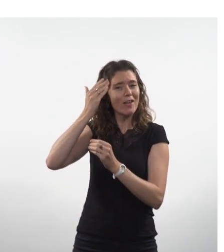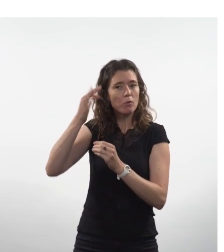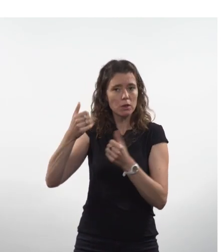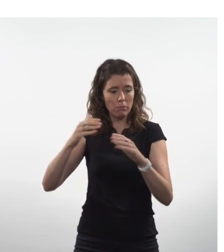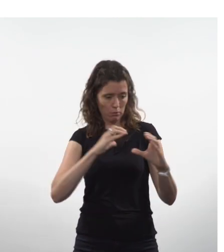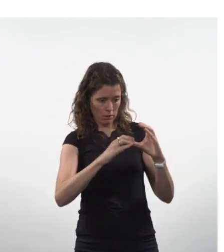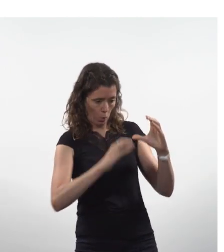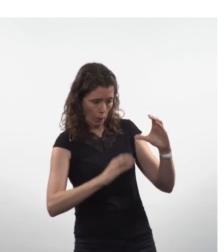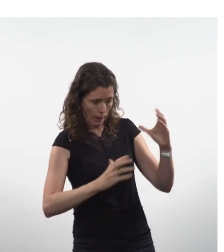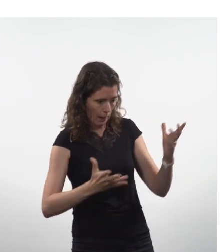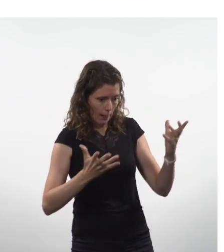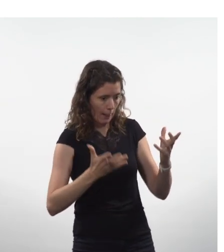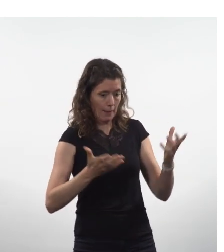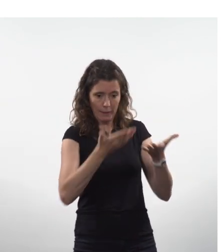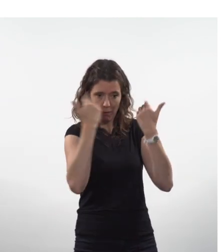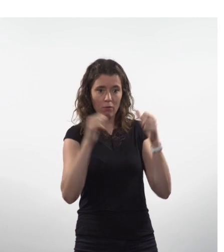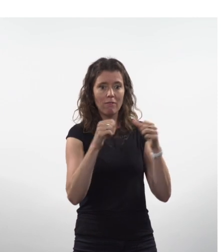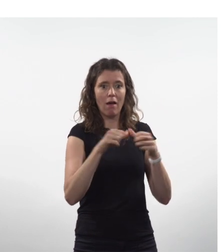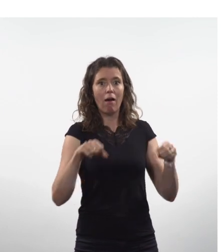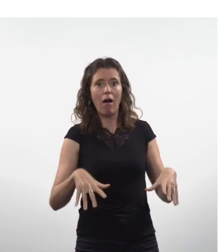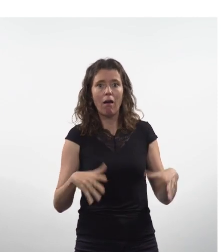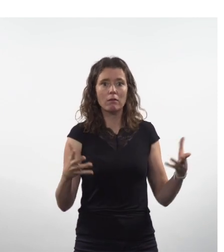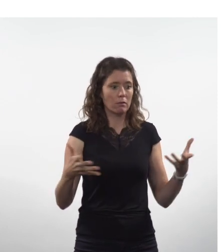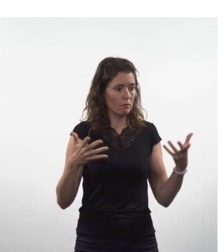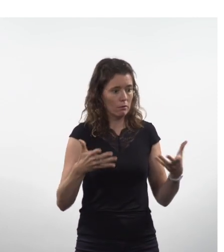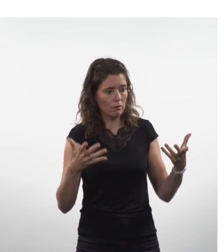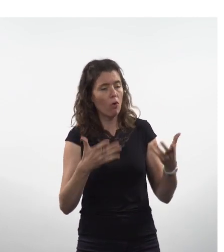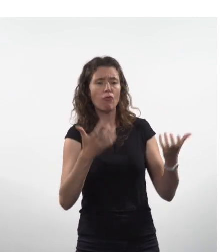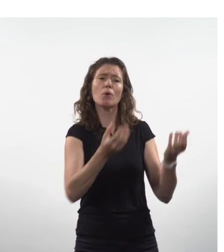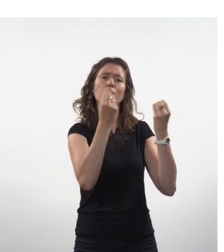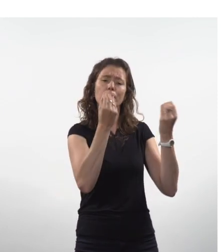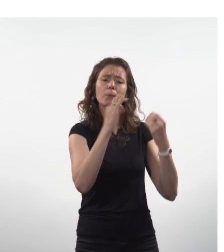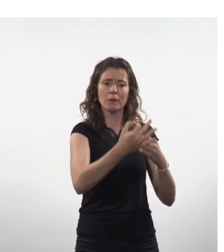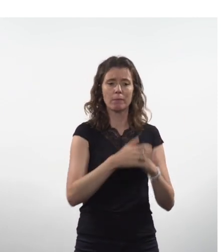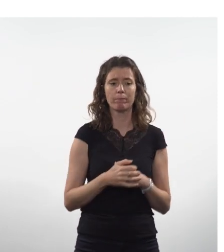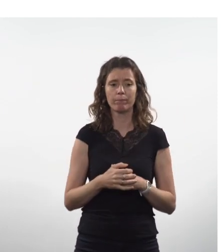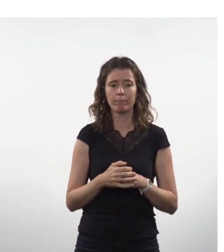patient sourd et sont souvent démunis de cette communication. Et dans